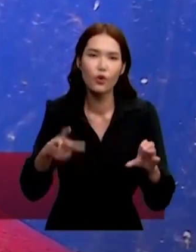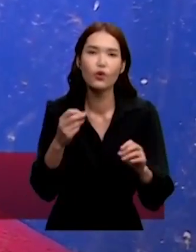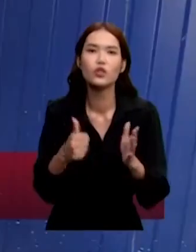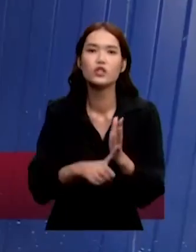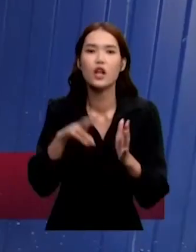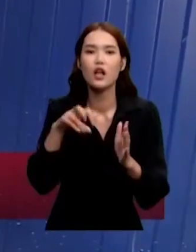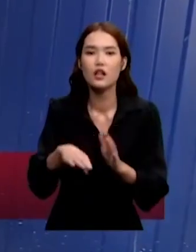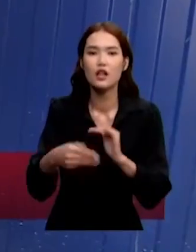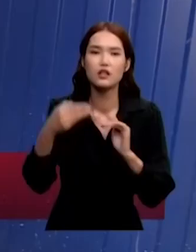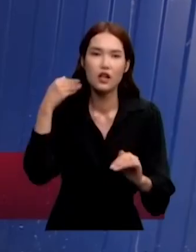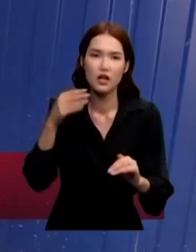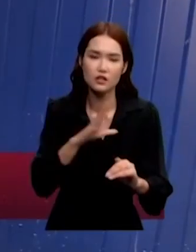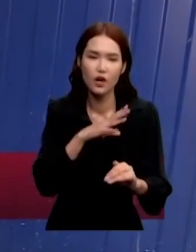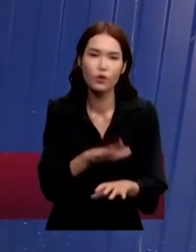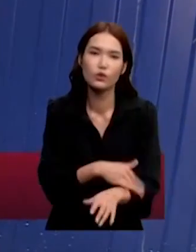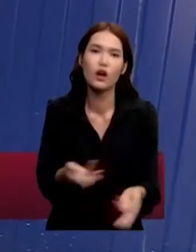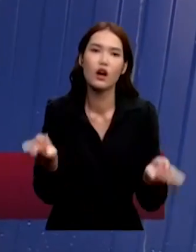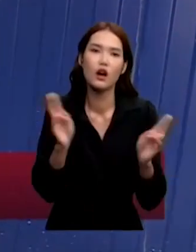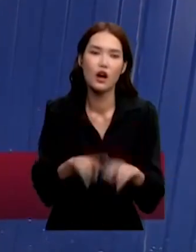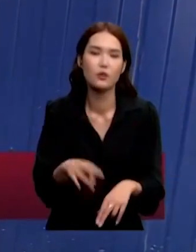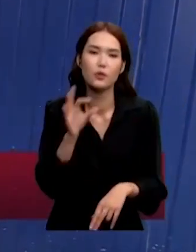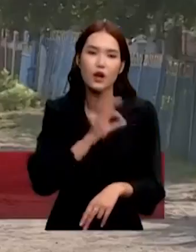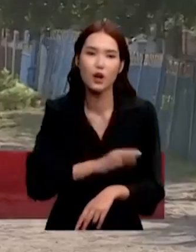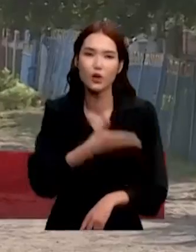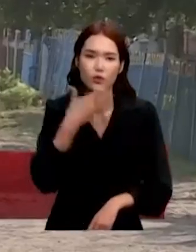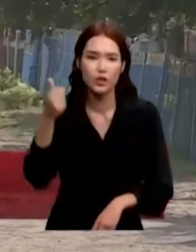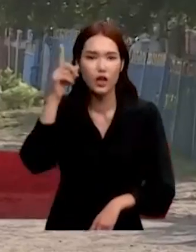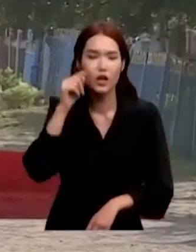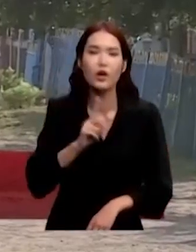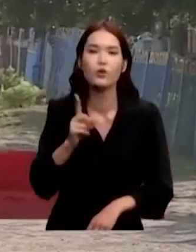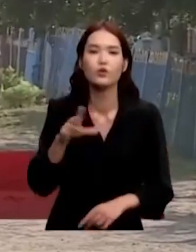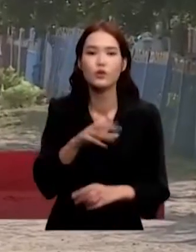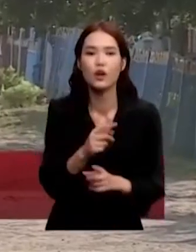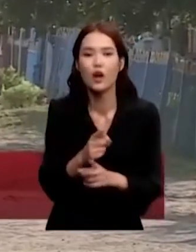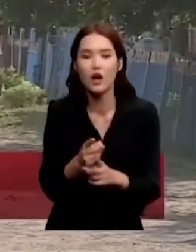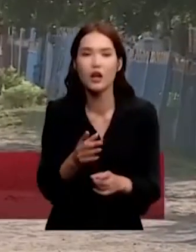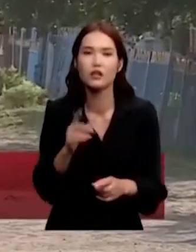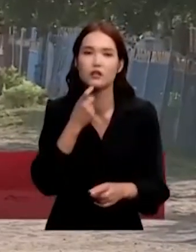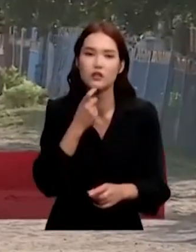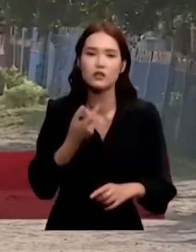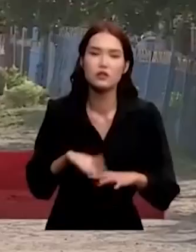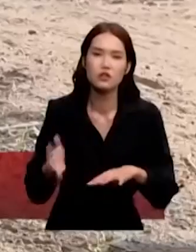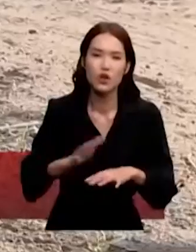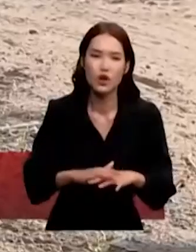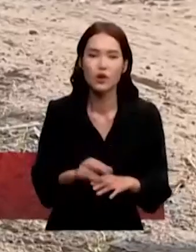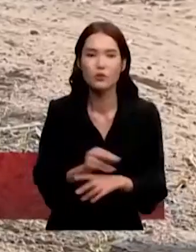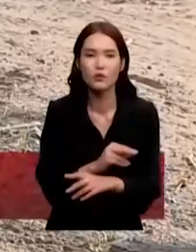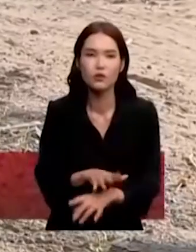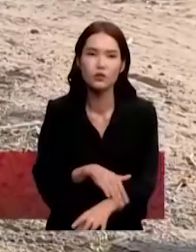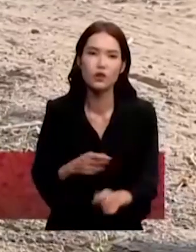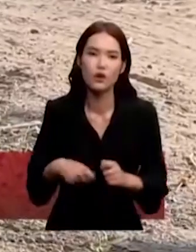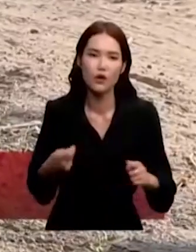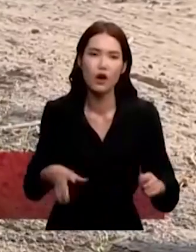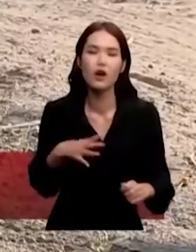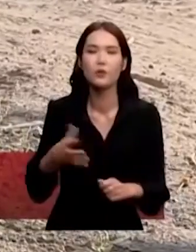6 лет назад, но сети до сих пор остаются без. А это значит, что все это время за состоянием труб никто не следил. На колодцах уже